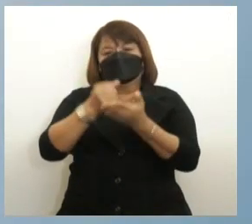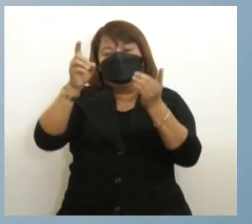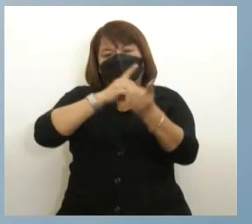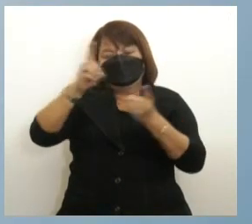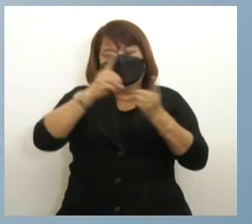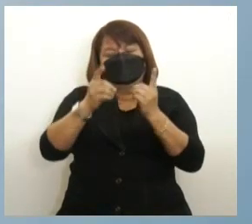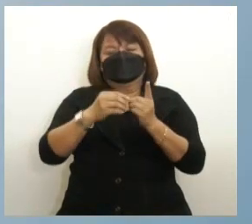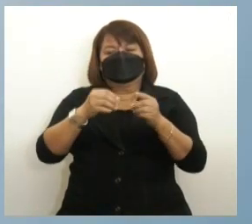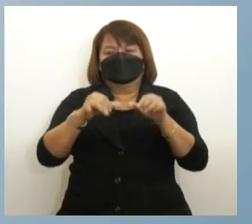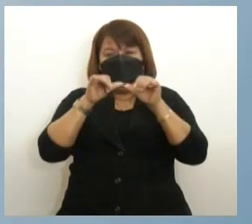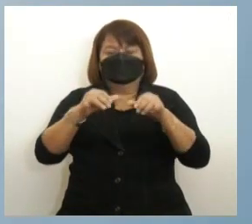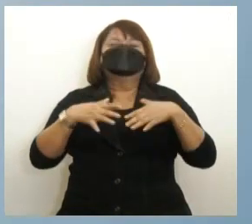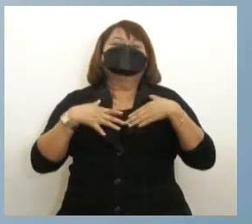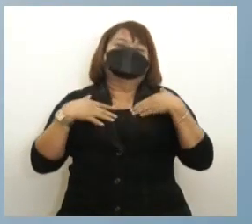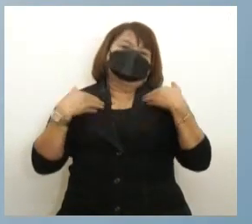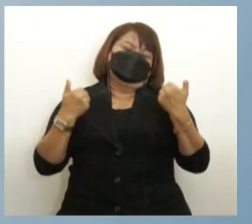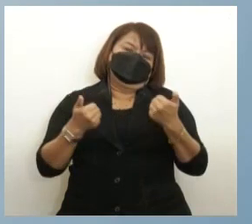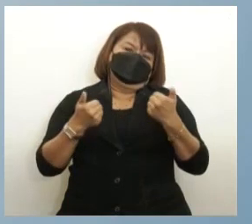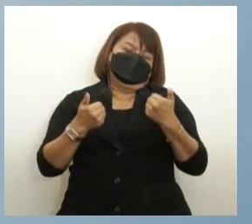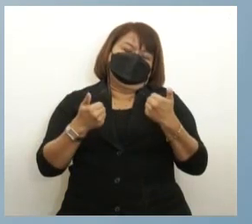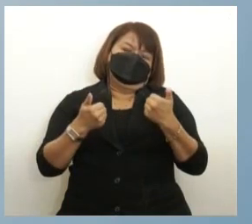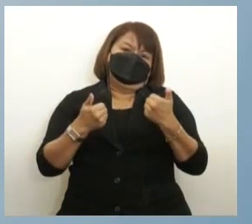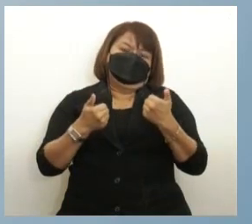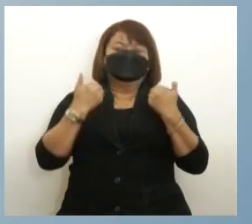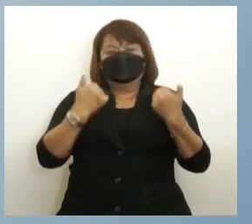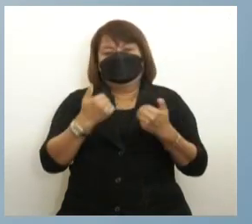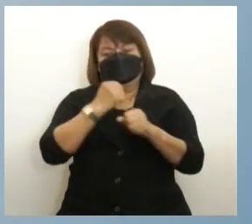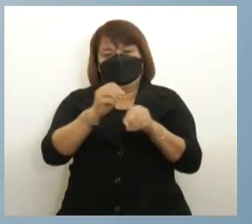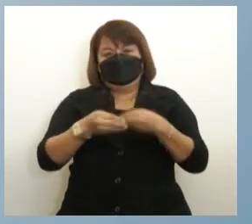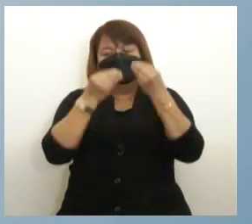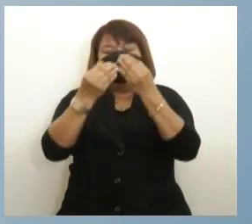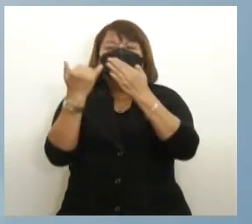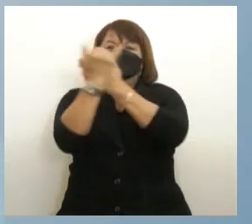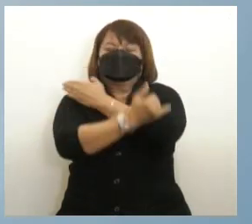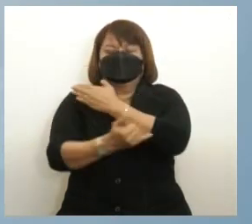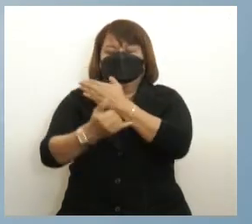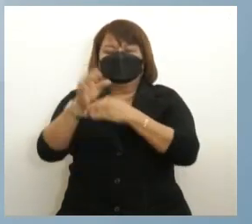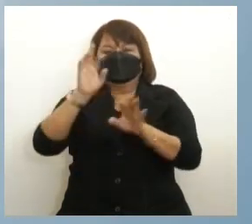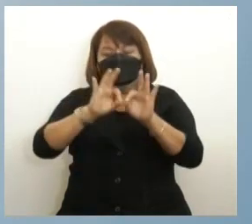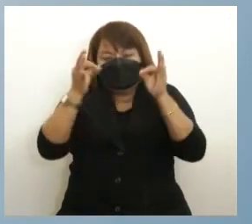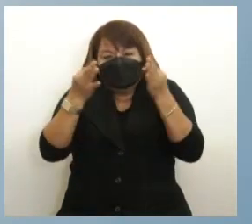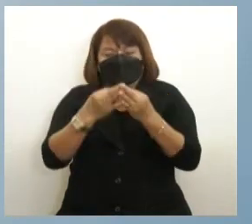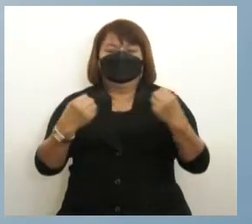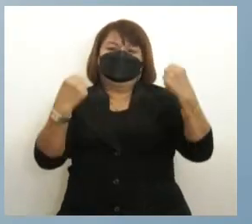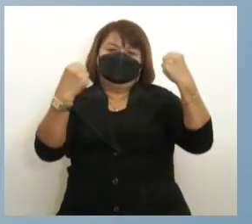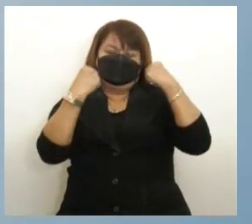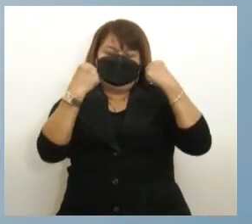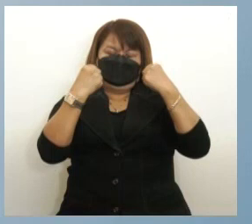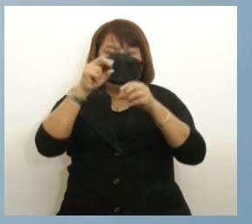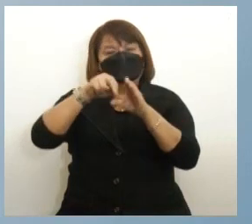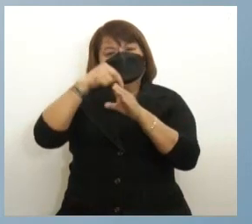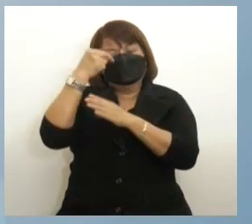าอยู่เพราะนี่คือการที่ทำให้ประเทศหรือครอบครัวมั่นคงนอกจากจะ